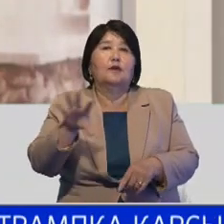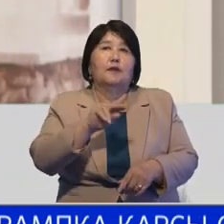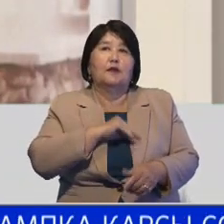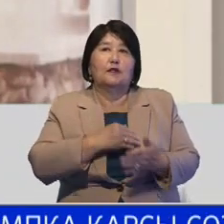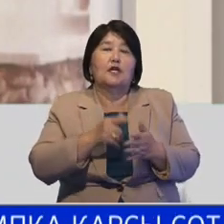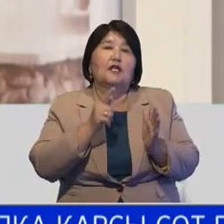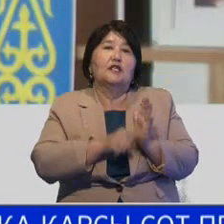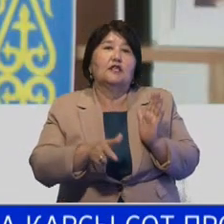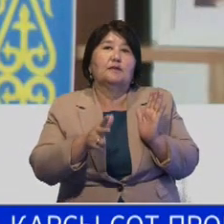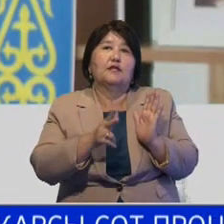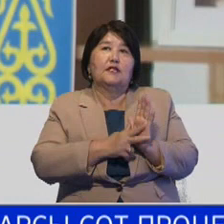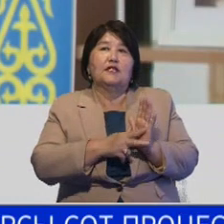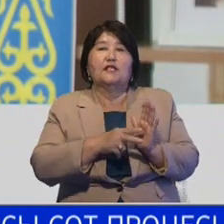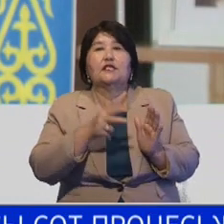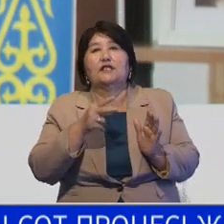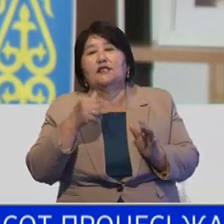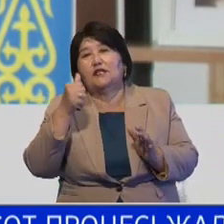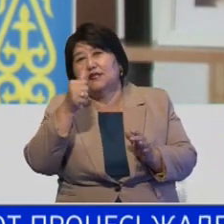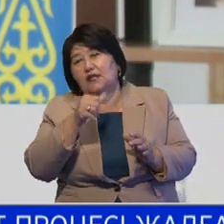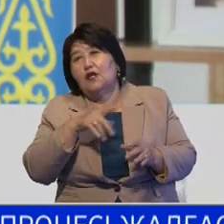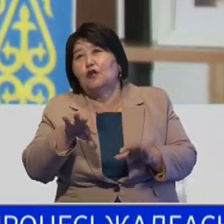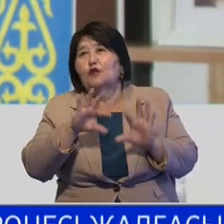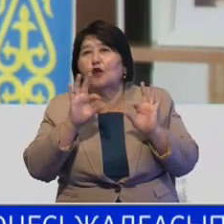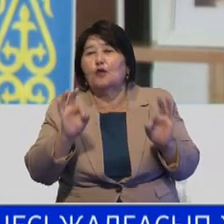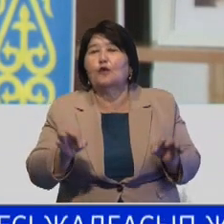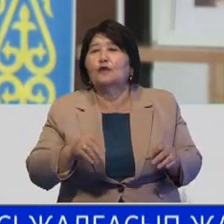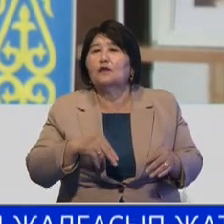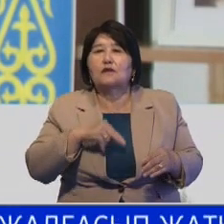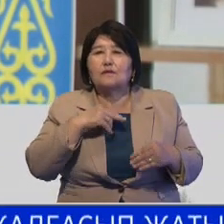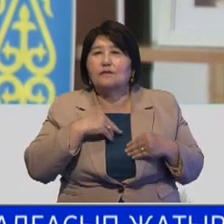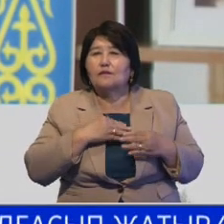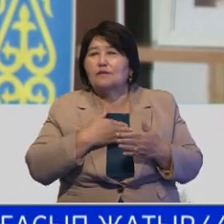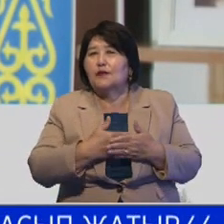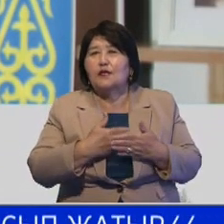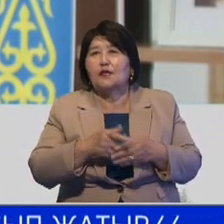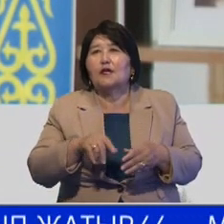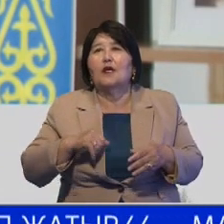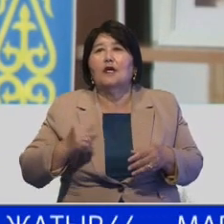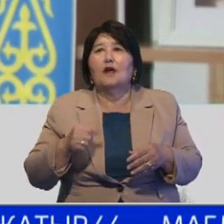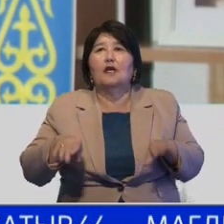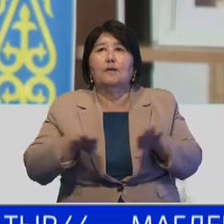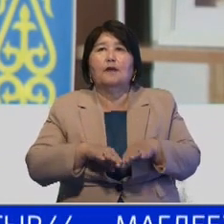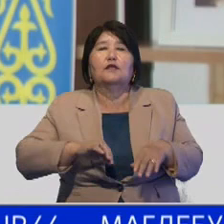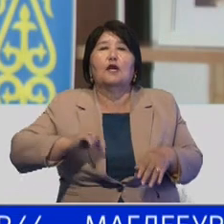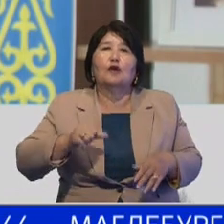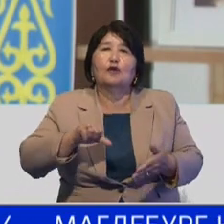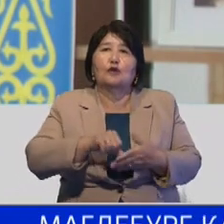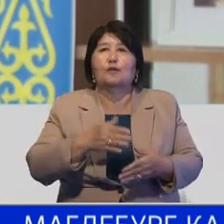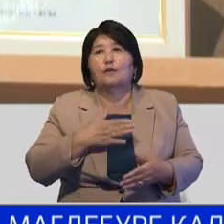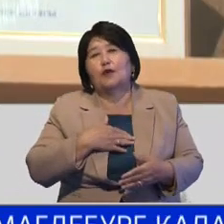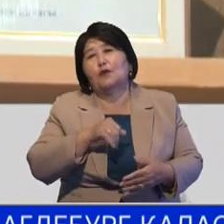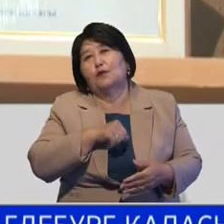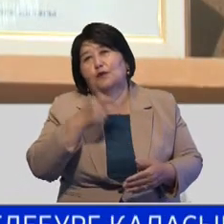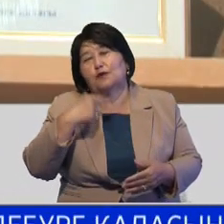істедік 78-82 жылдары. Сондай өнерге берілген кісінген кісімен әріптес болғаныма, құрбы болғаныма мен